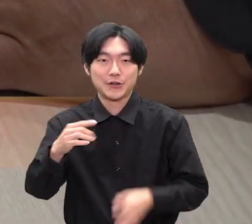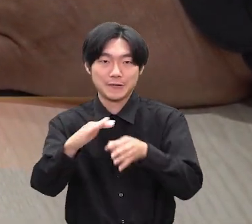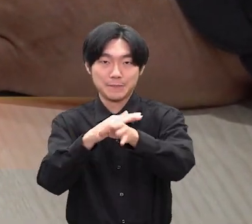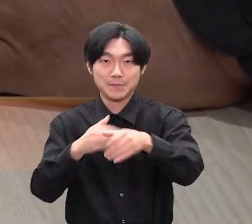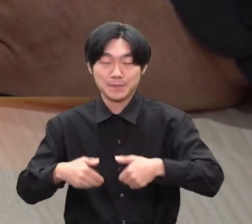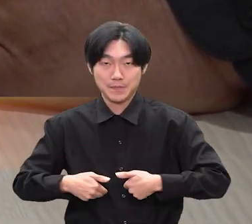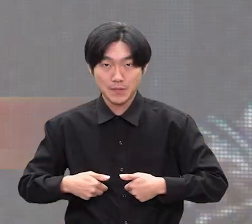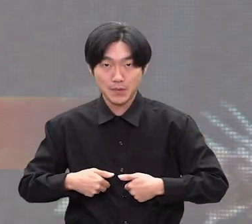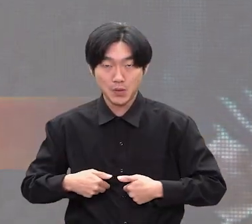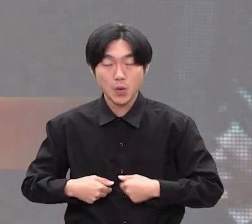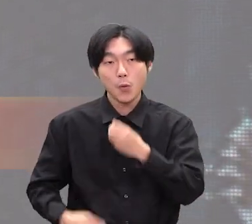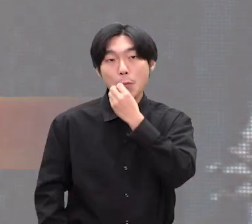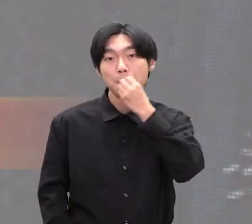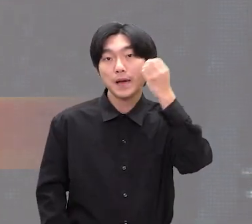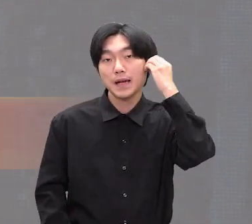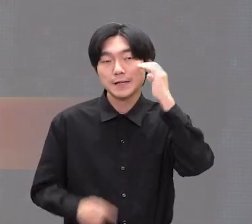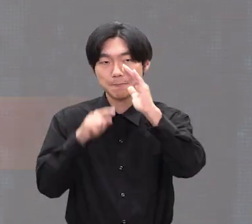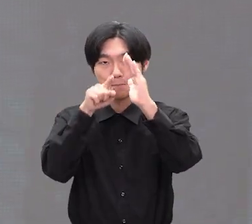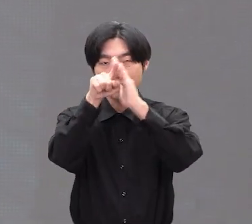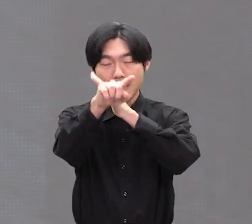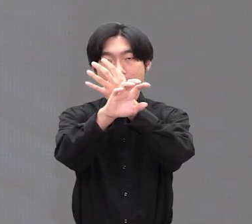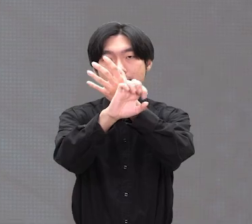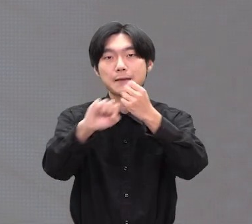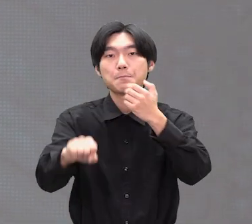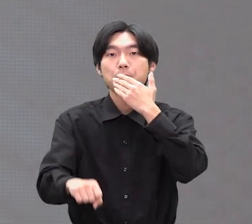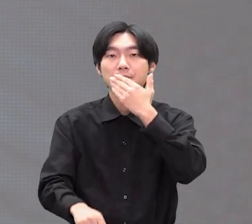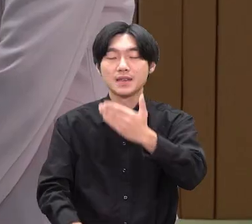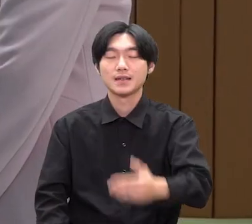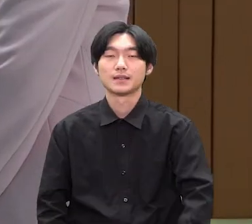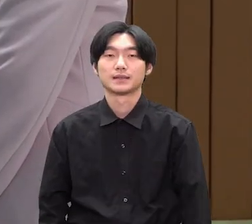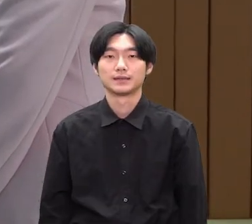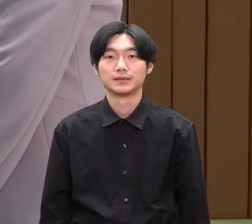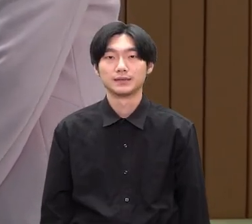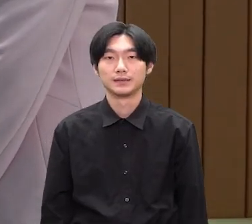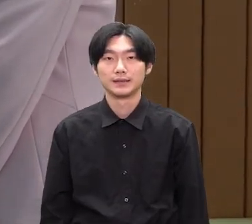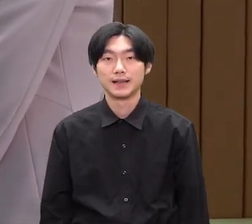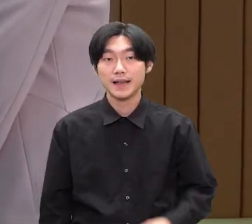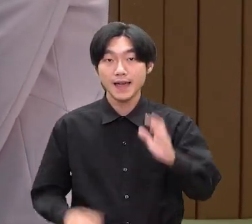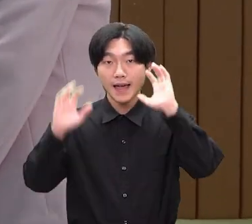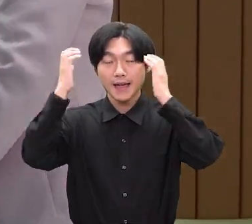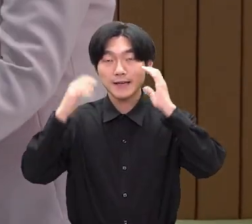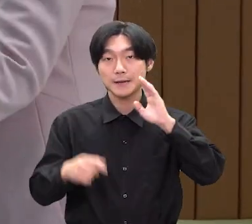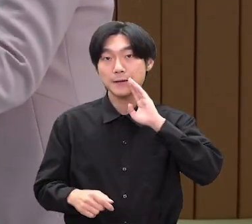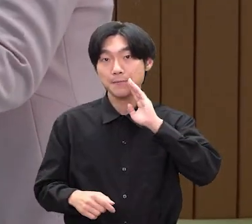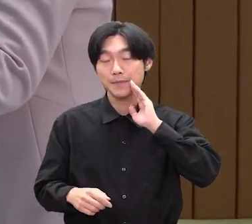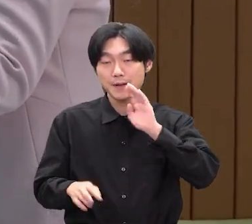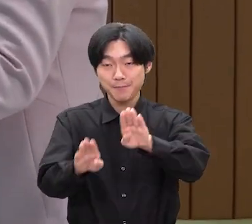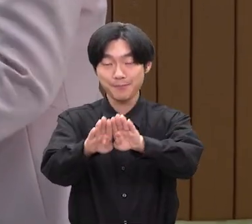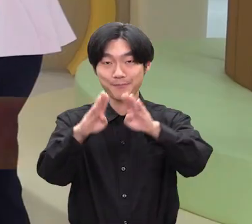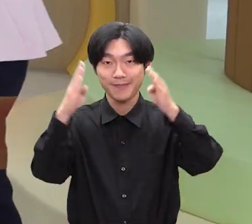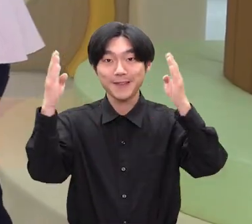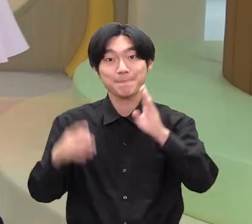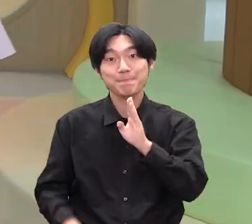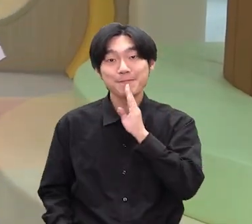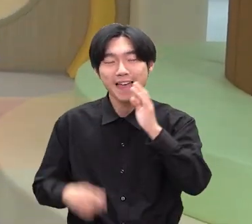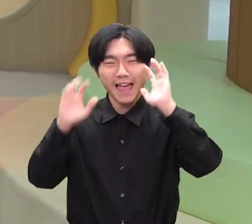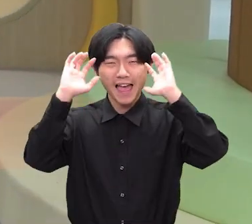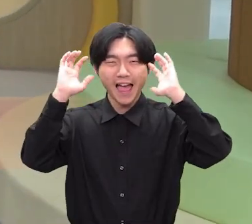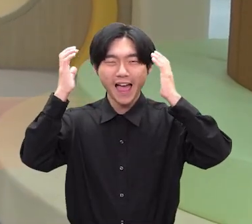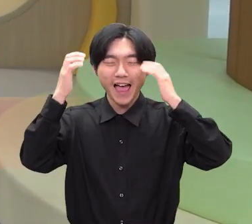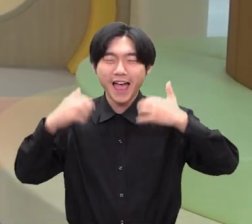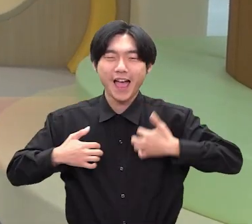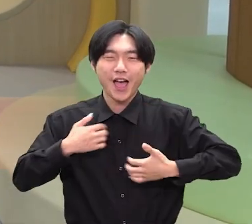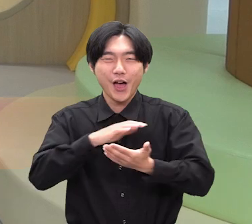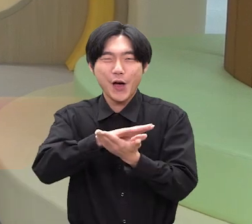키움 포털 누리집에서 예약할 수 있습니다 새롭게 열린 키즈 카페 개봉 일동 점이 우리 아이들에게